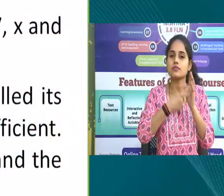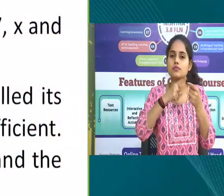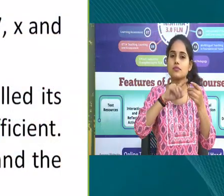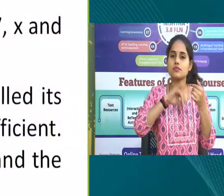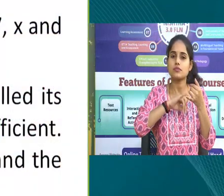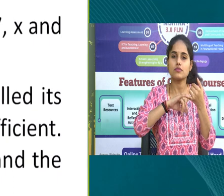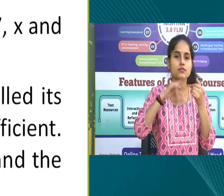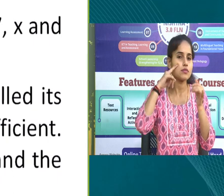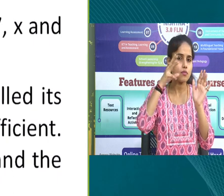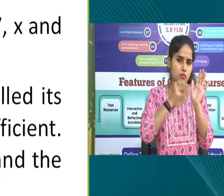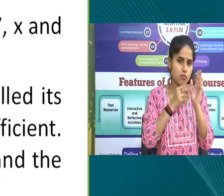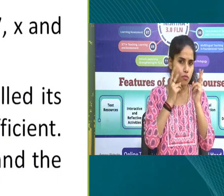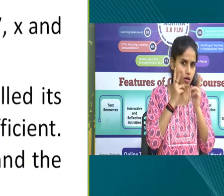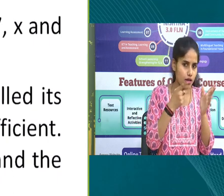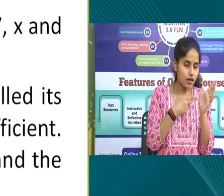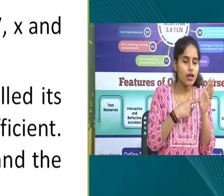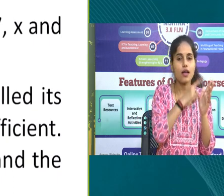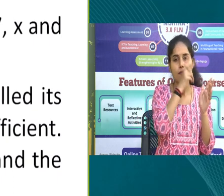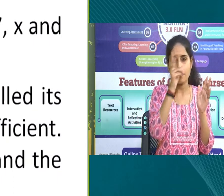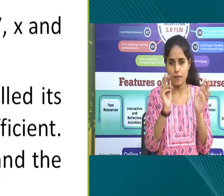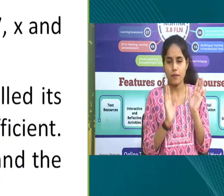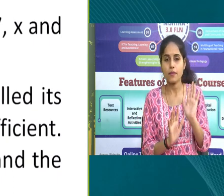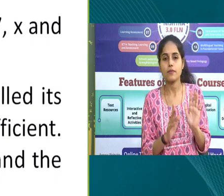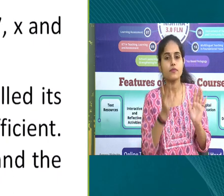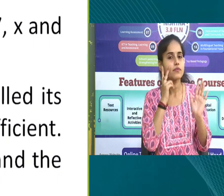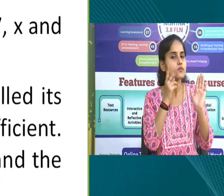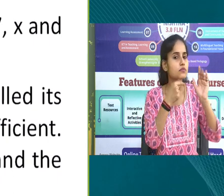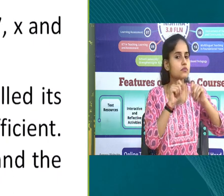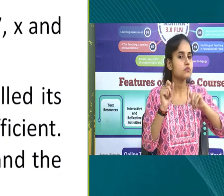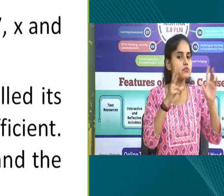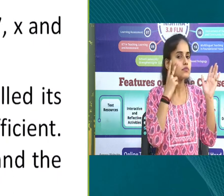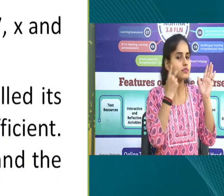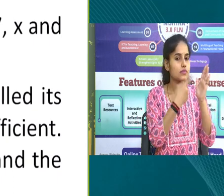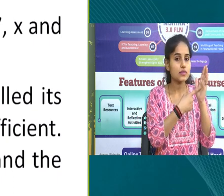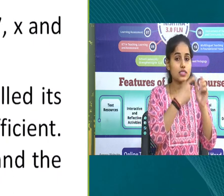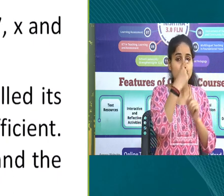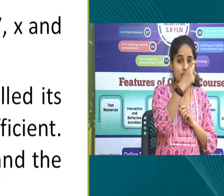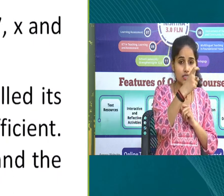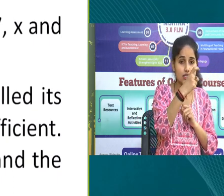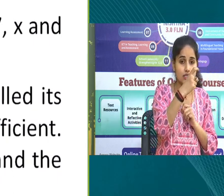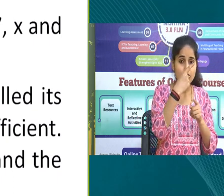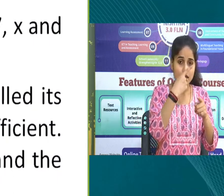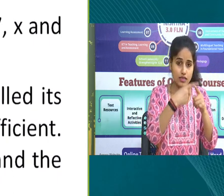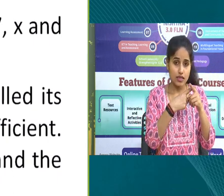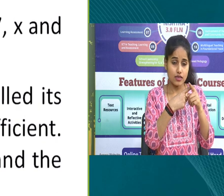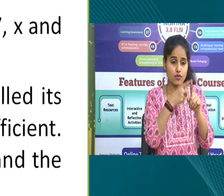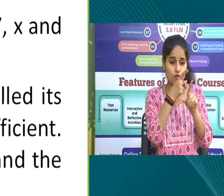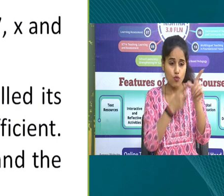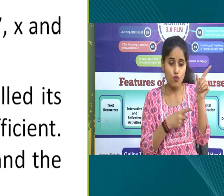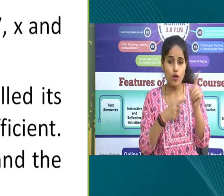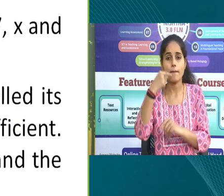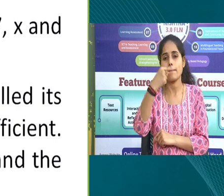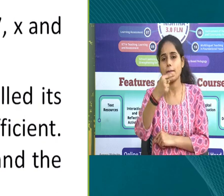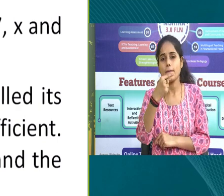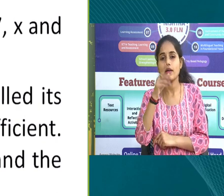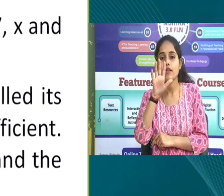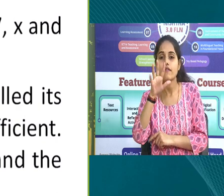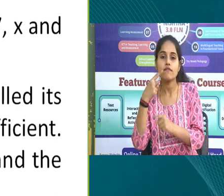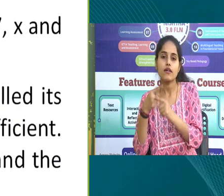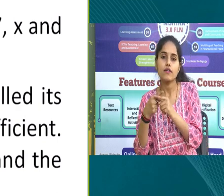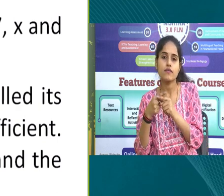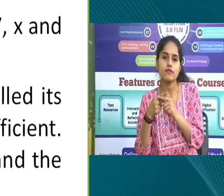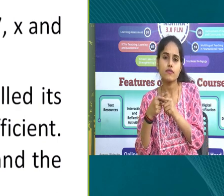अब एक और बात करते हैं जैसे यहां पे हम देख का रहे हैं 7xy - 5x